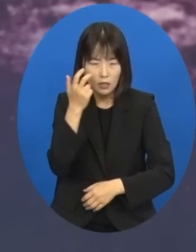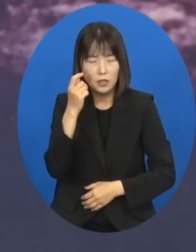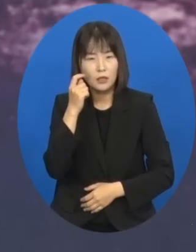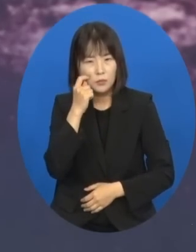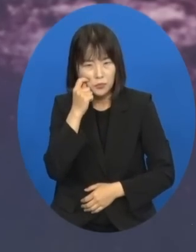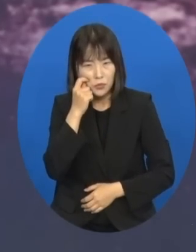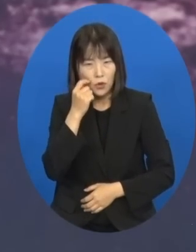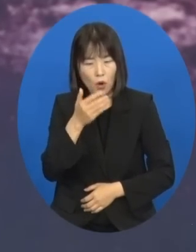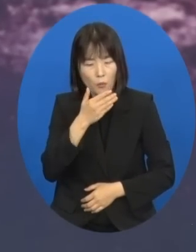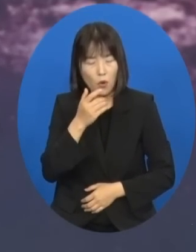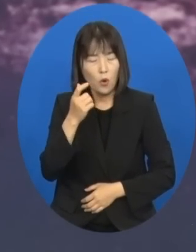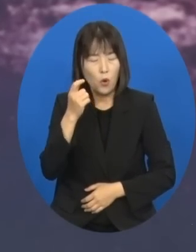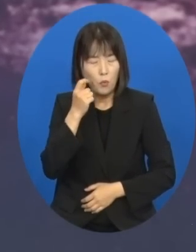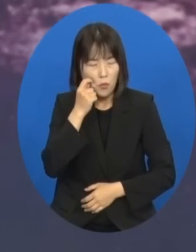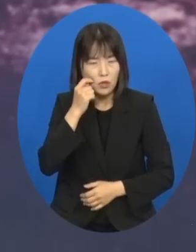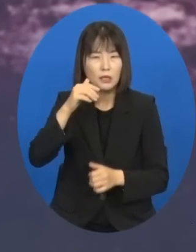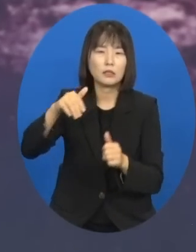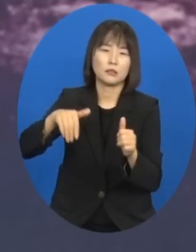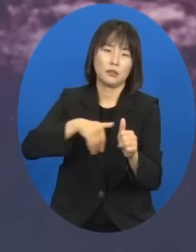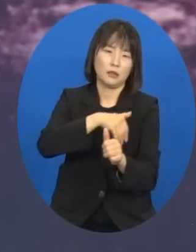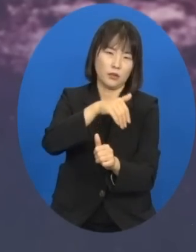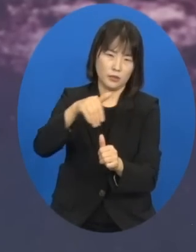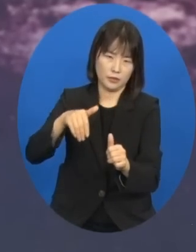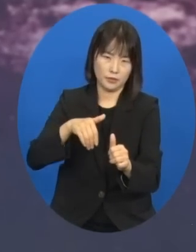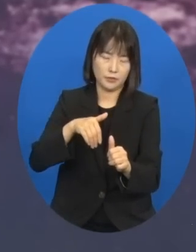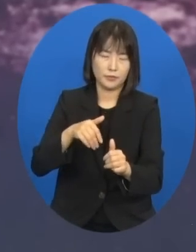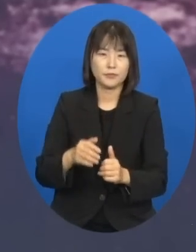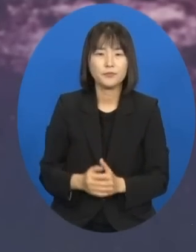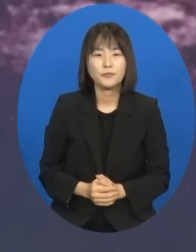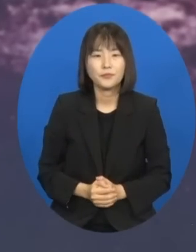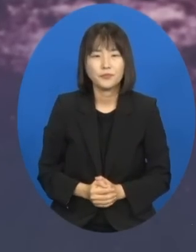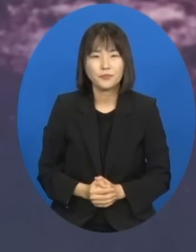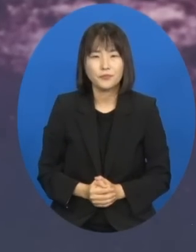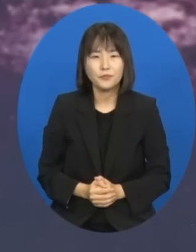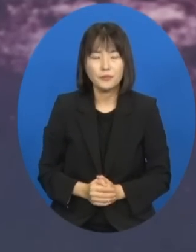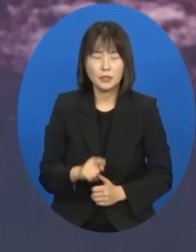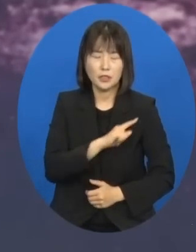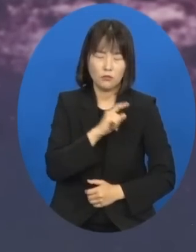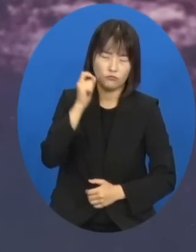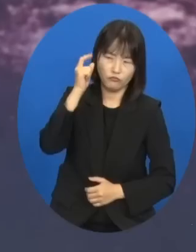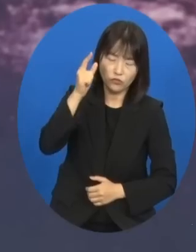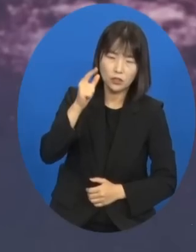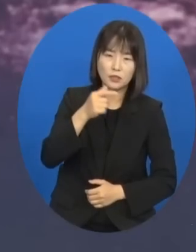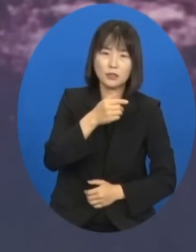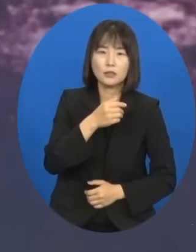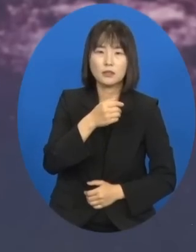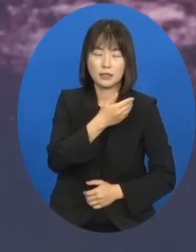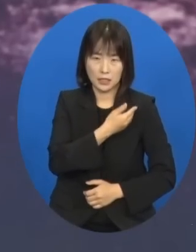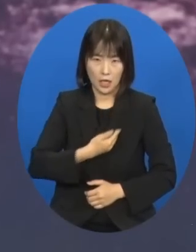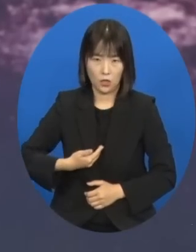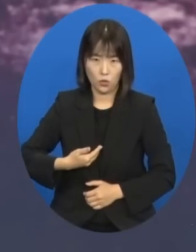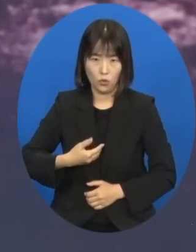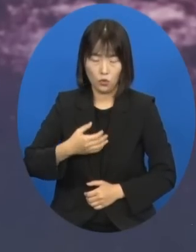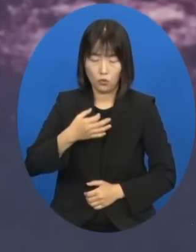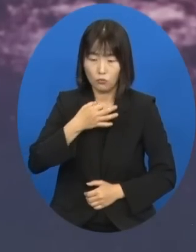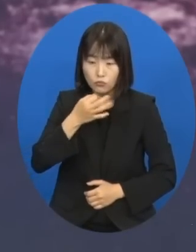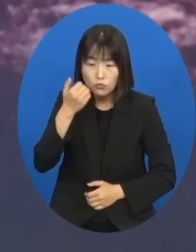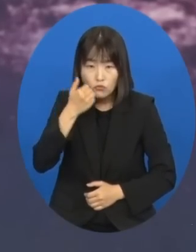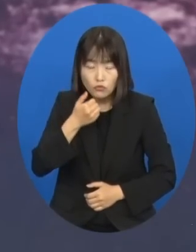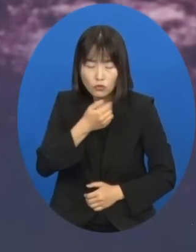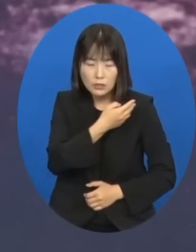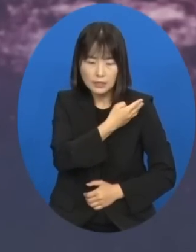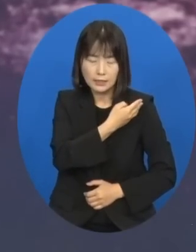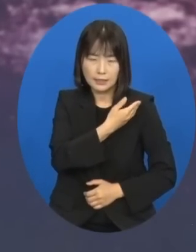못함과 먹지 못함 가운데서도 가장 위대한 사도라고 불리는 사도 바울조차도